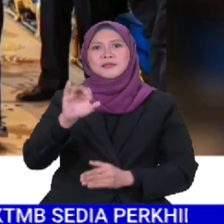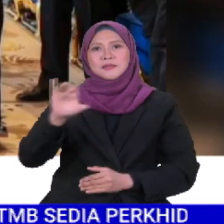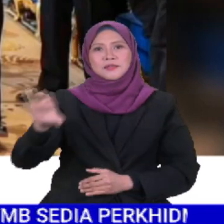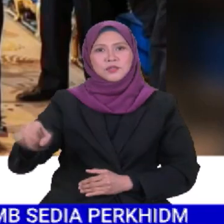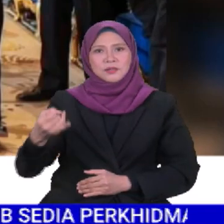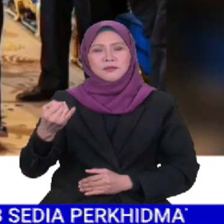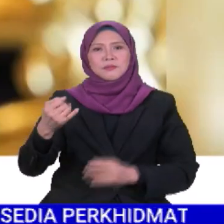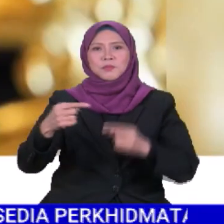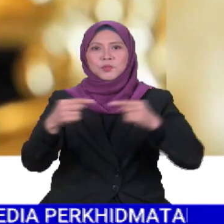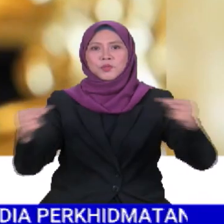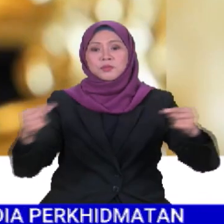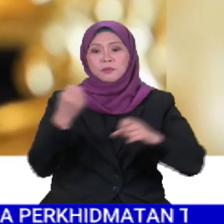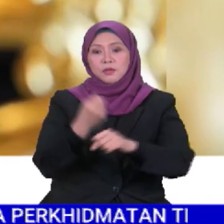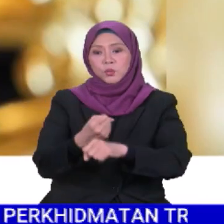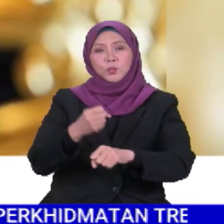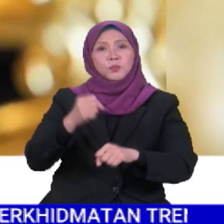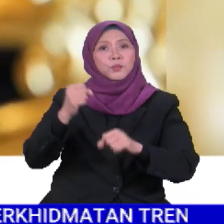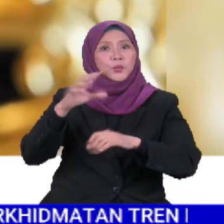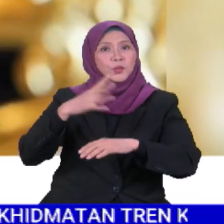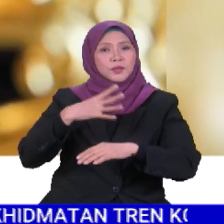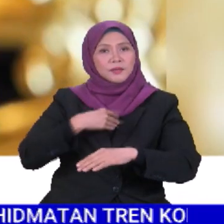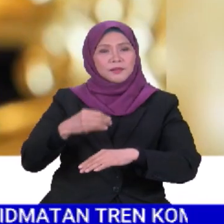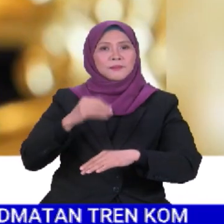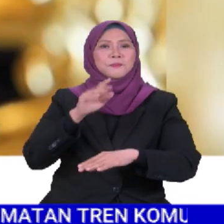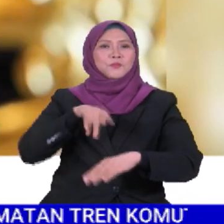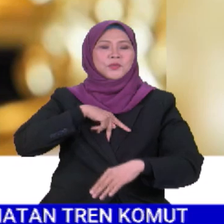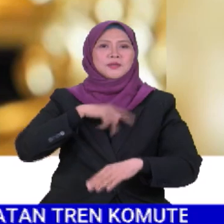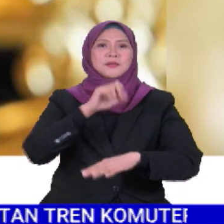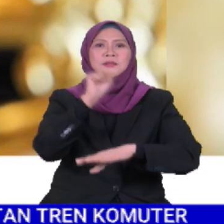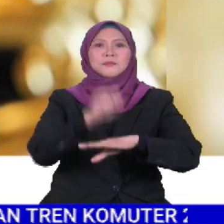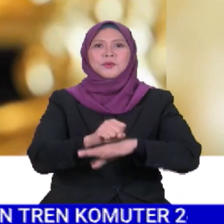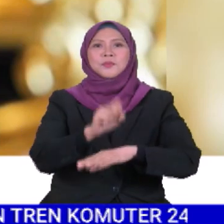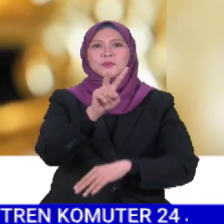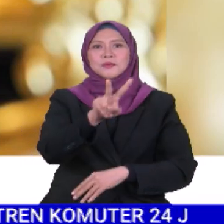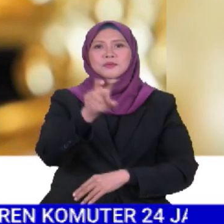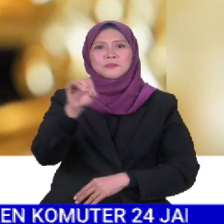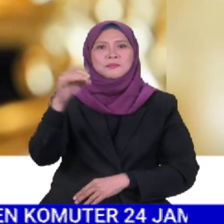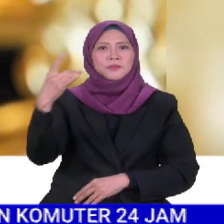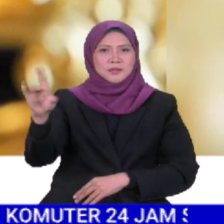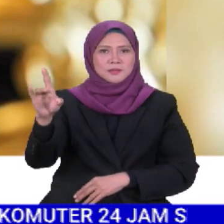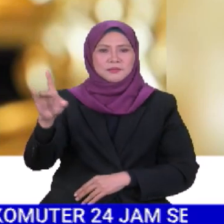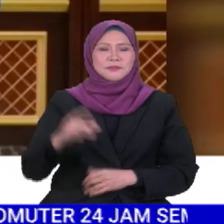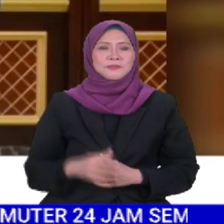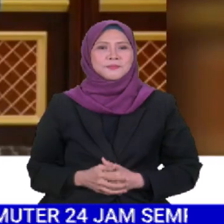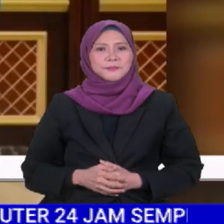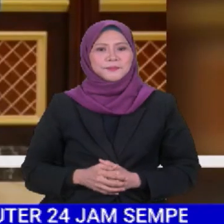memutuskan Batu Puteh milik Singapura pada tahun 2008.